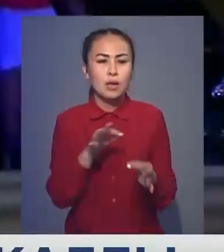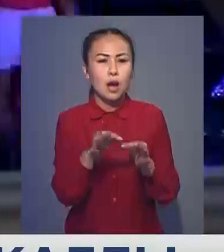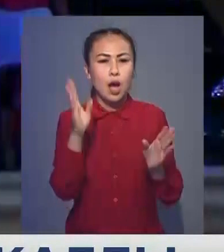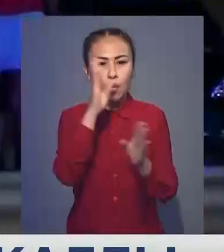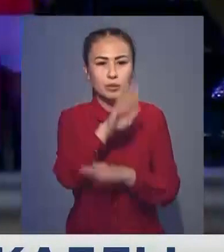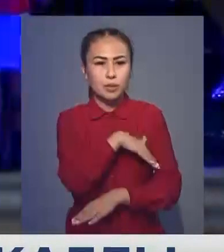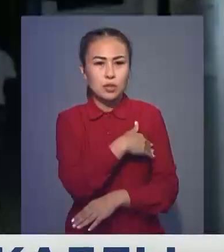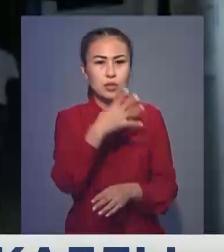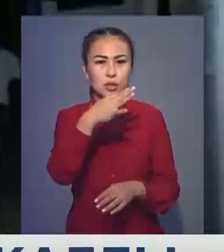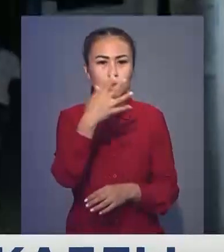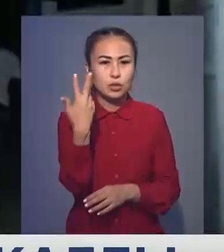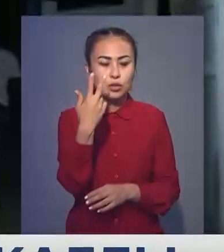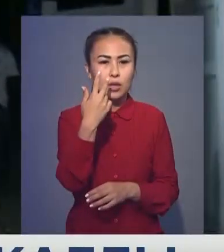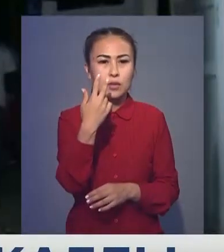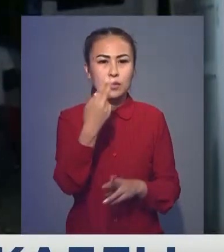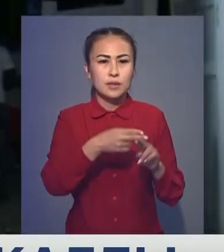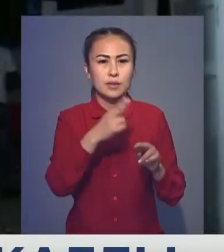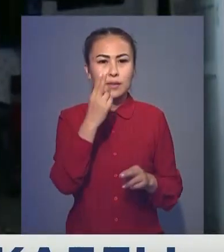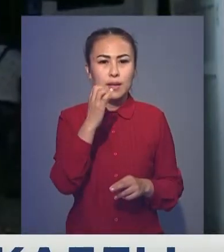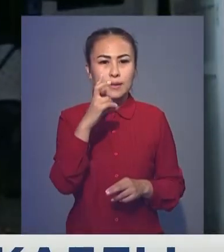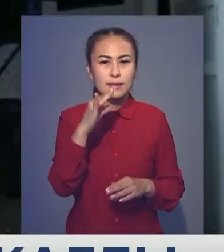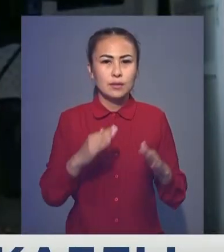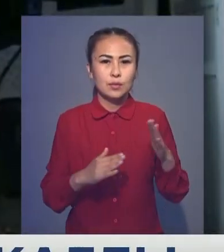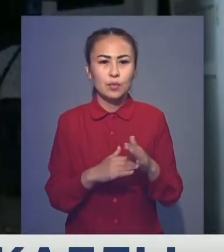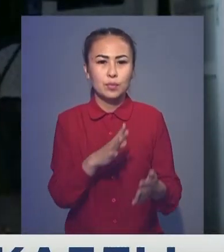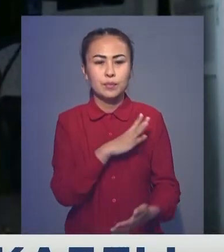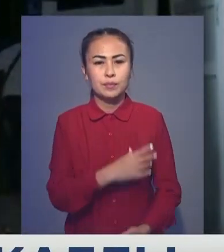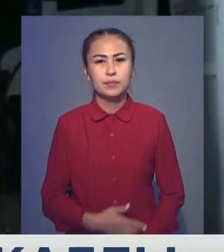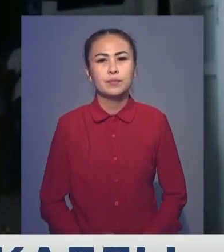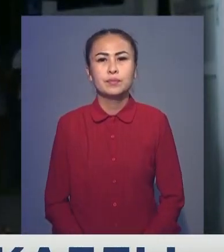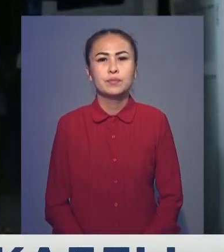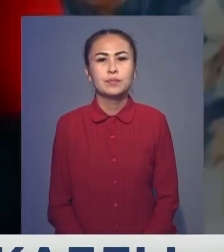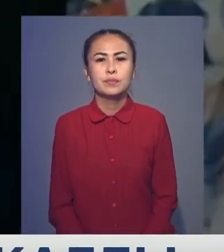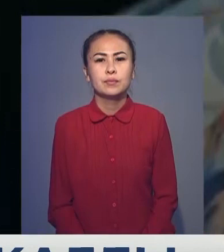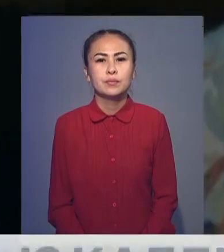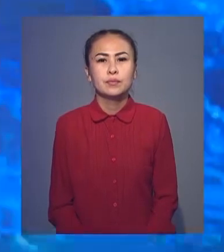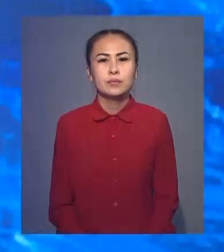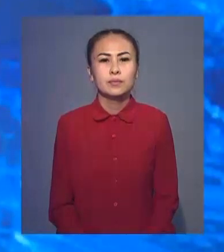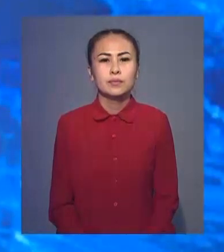өңірлерінде ауа температурасы 43 градус Цельсийға дейін жеткен.